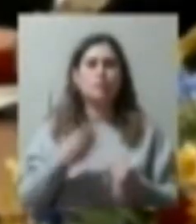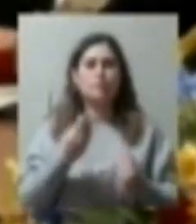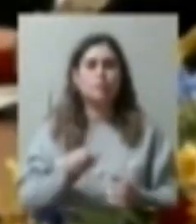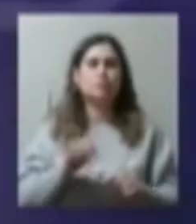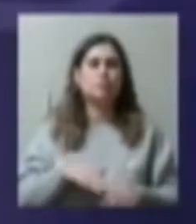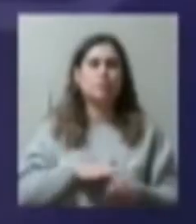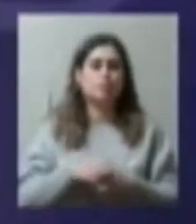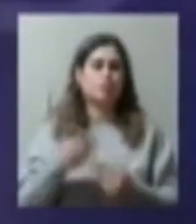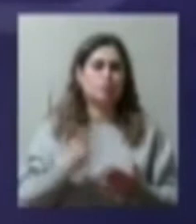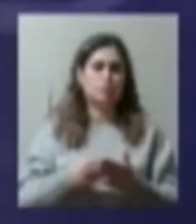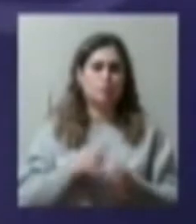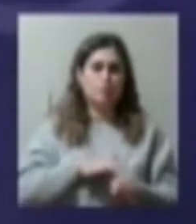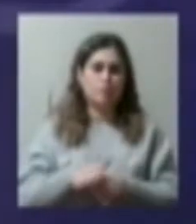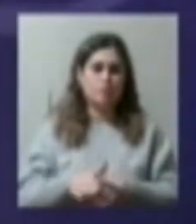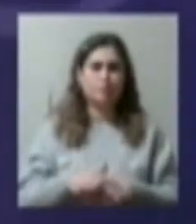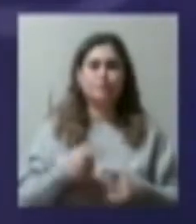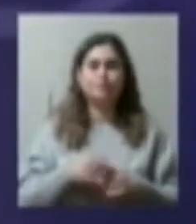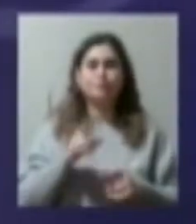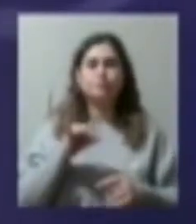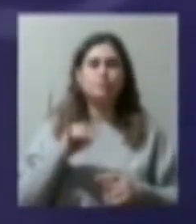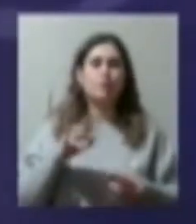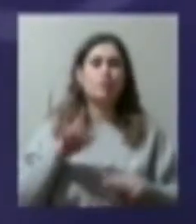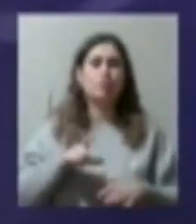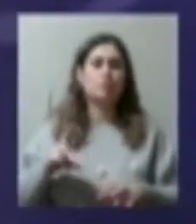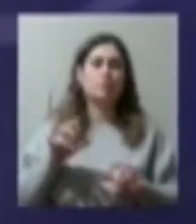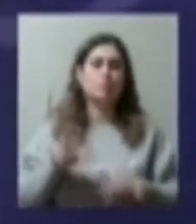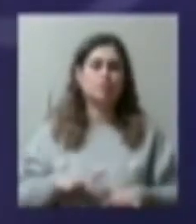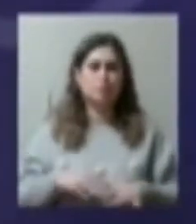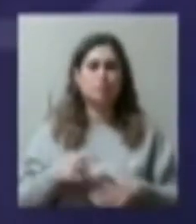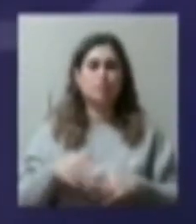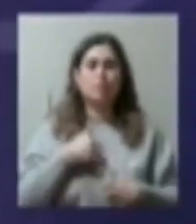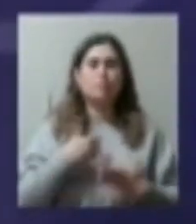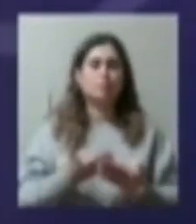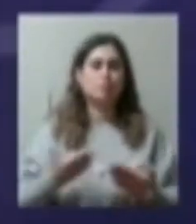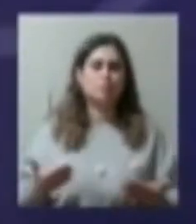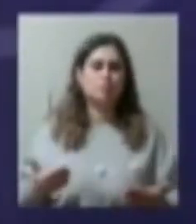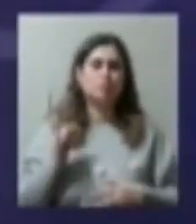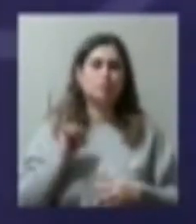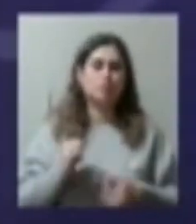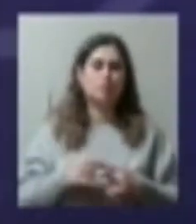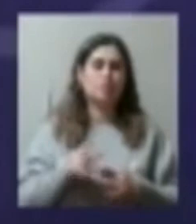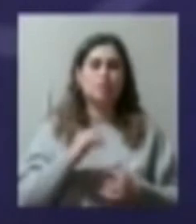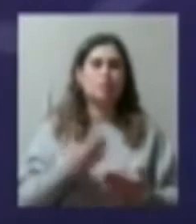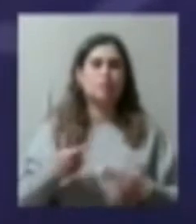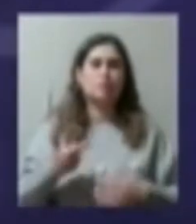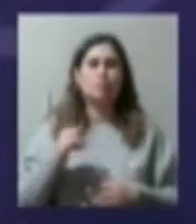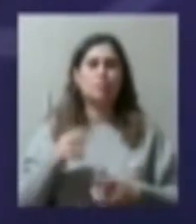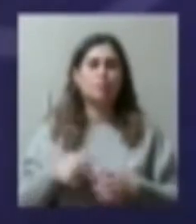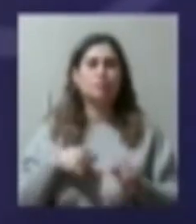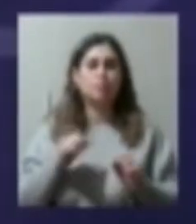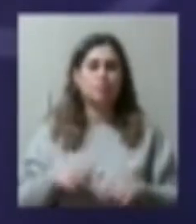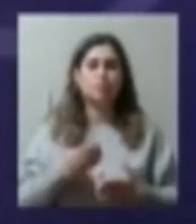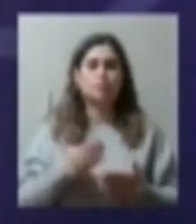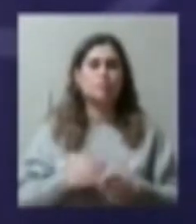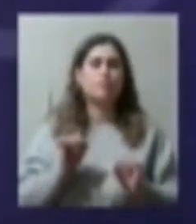місцевий бюджет. Нарешті люди на місцях, і ми, як представники і представники громади, будемо мати